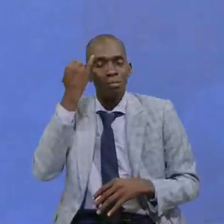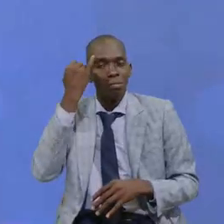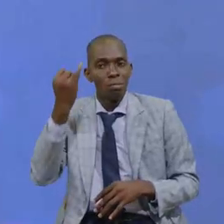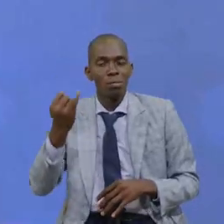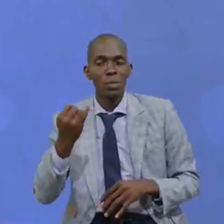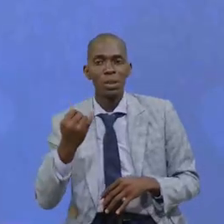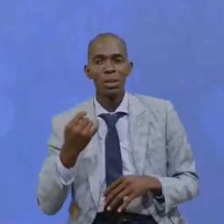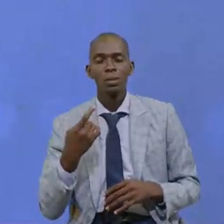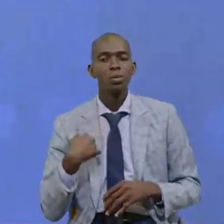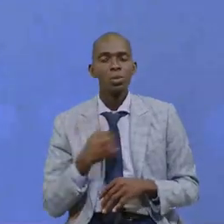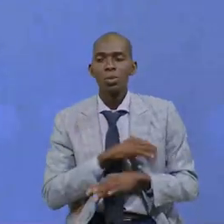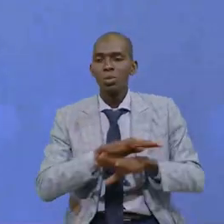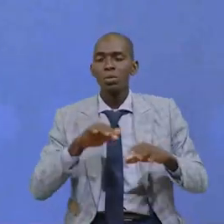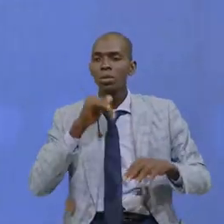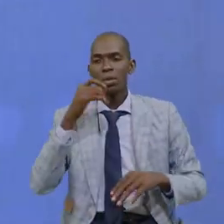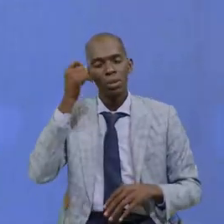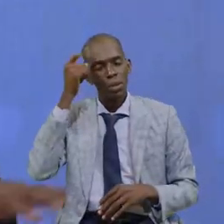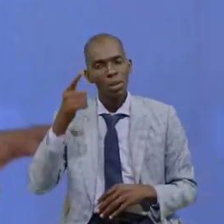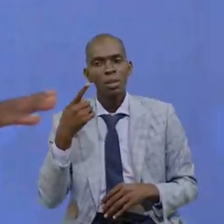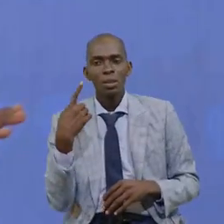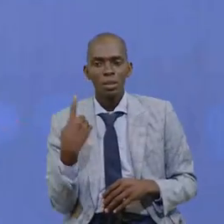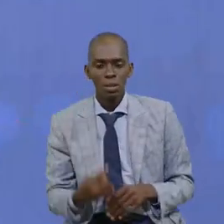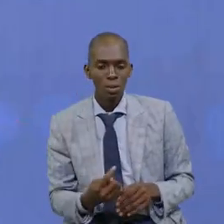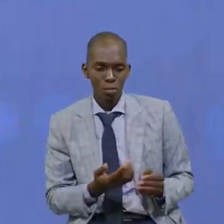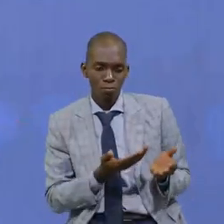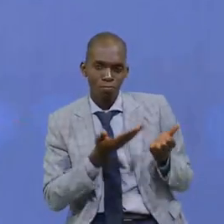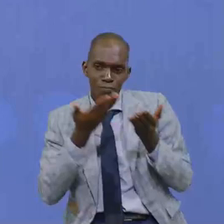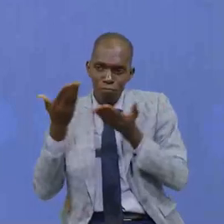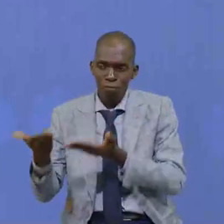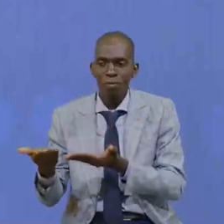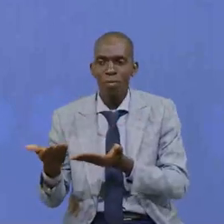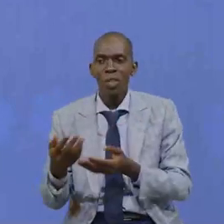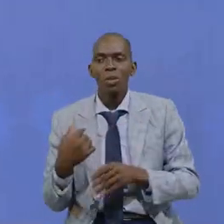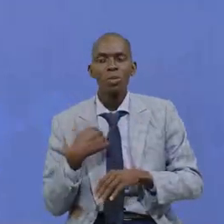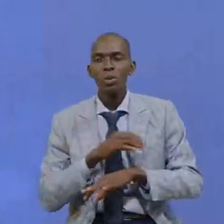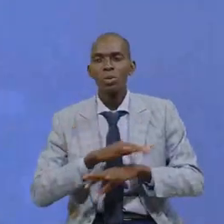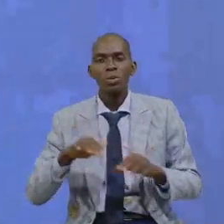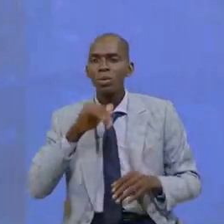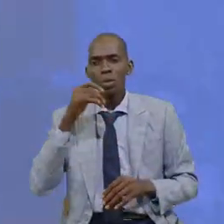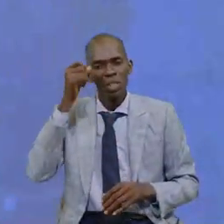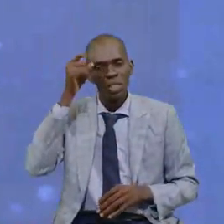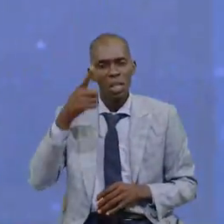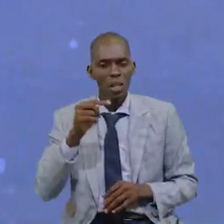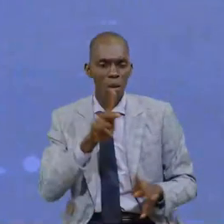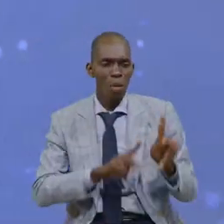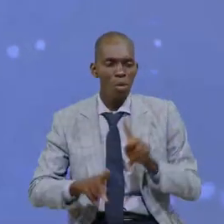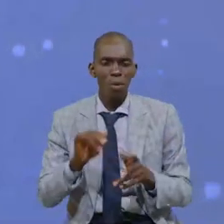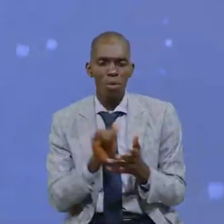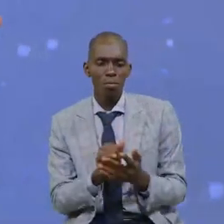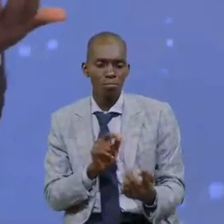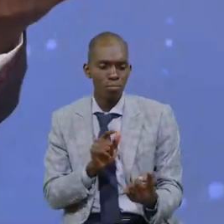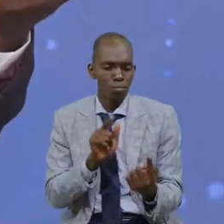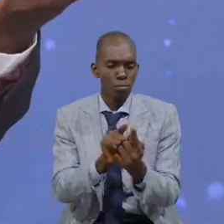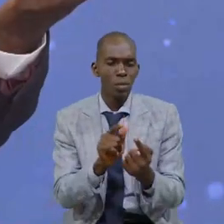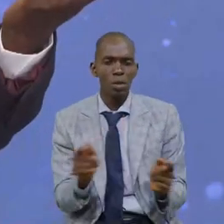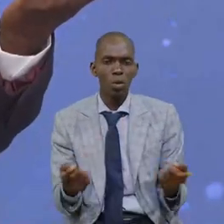l'intention. Nous ne comprenons pas la proposition. Nous ne comprenons pas ceux-là qui